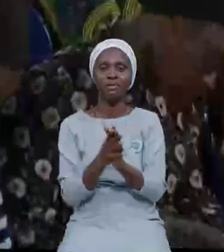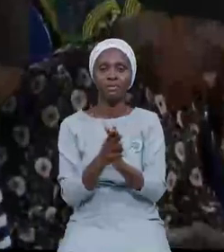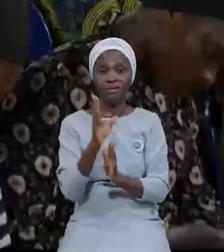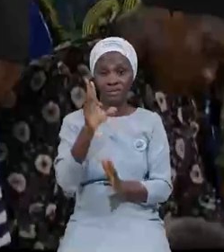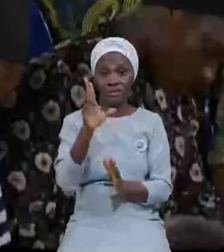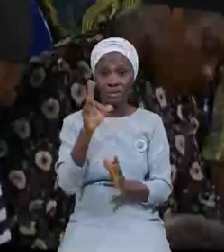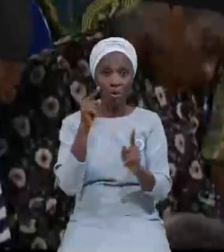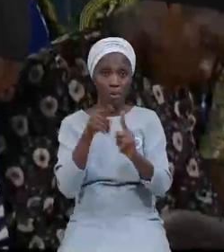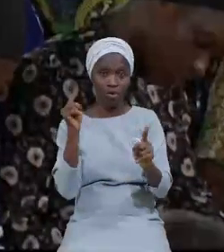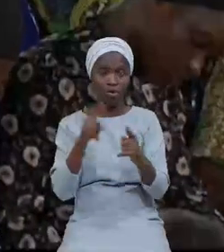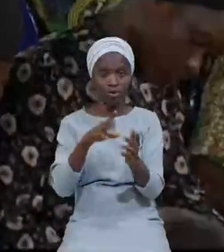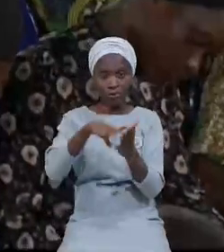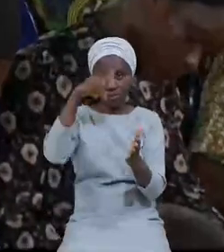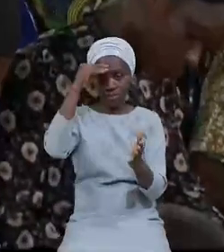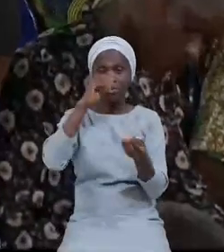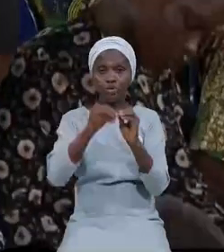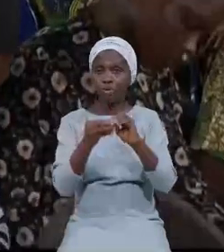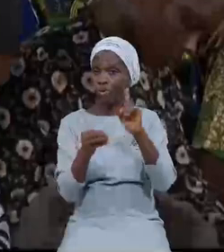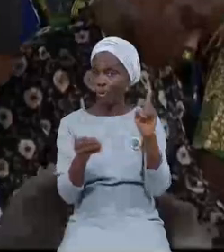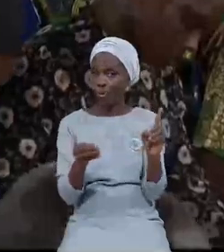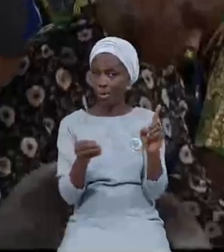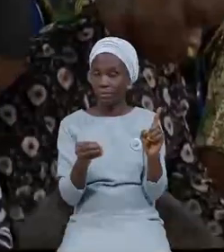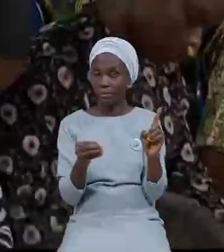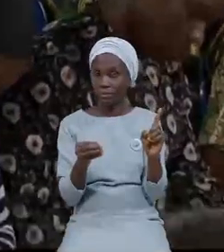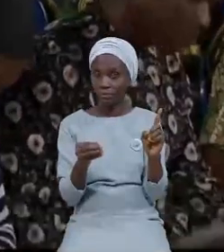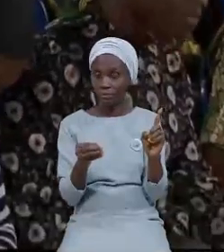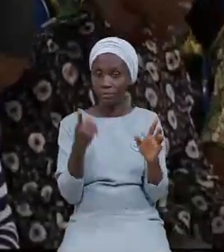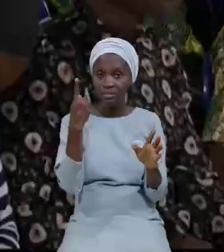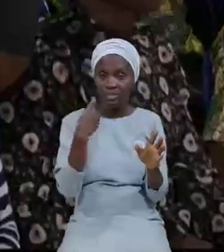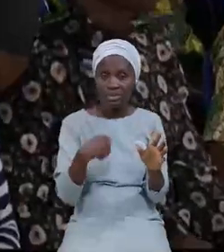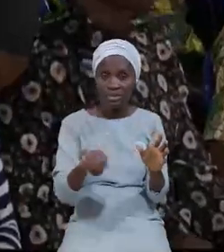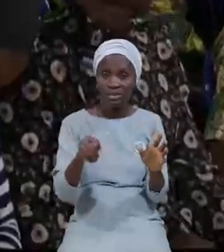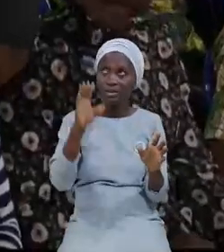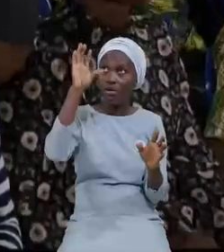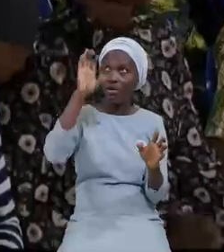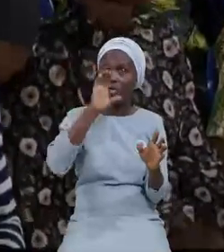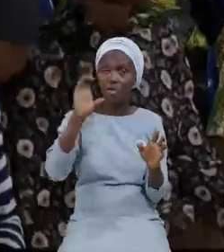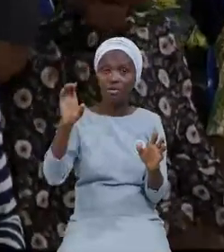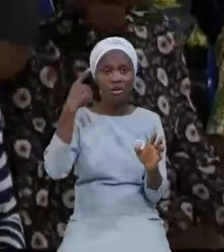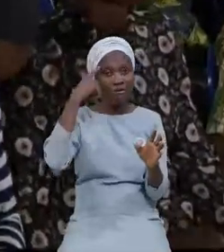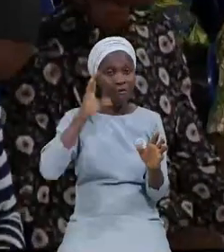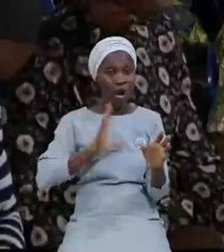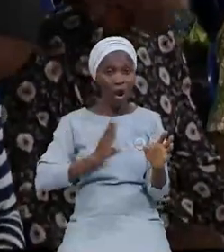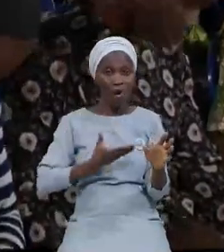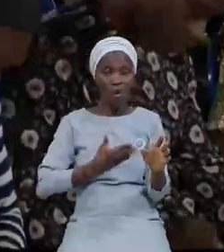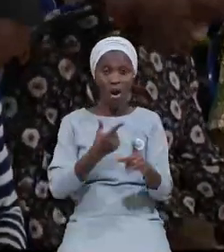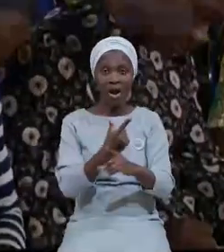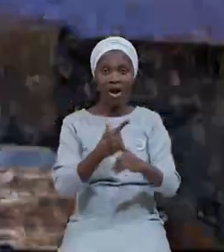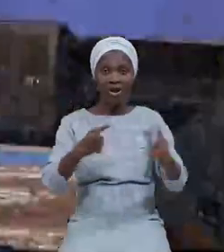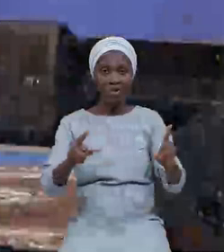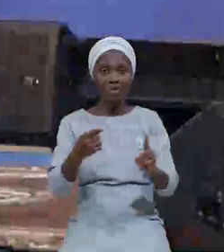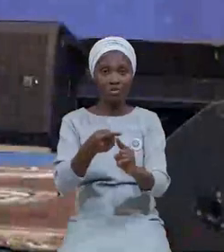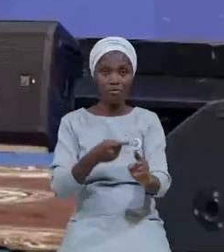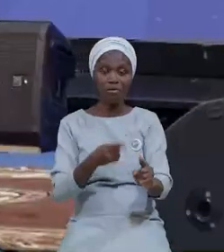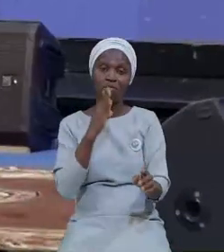il y a trois choses à considérer premièrement la croix pour notre libération